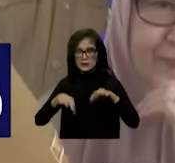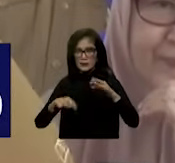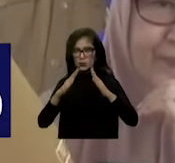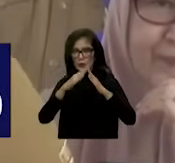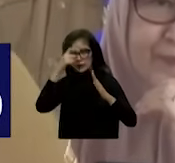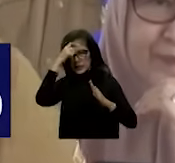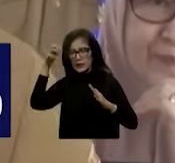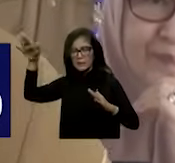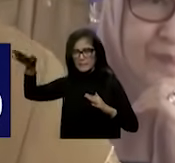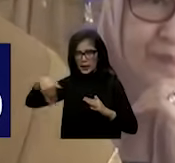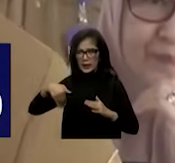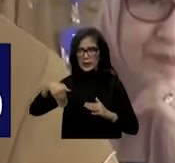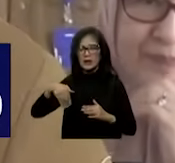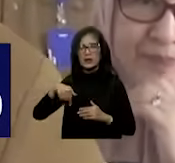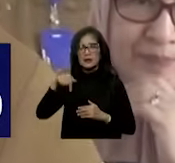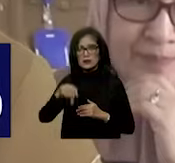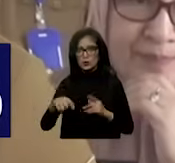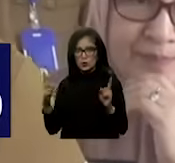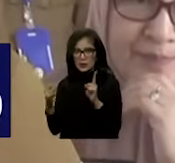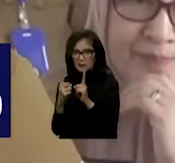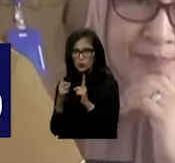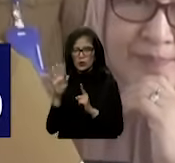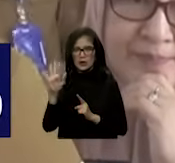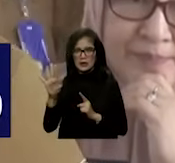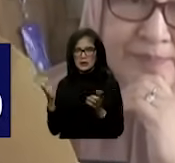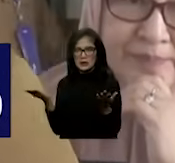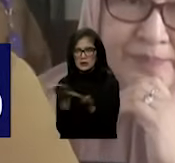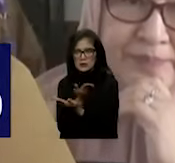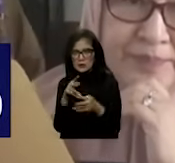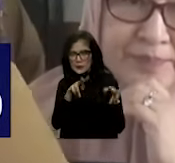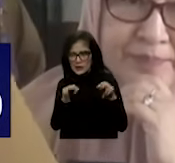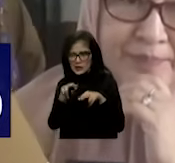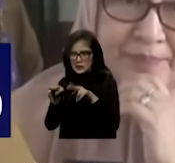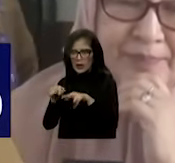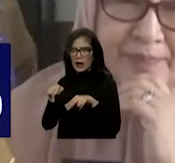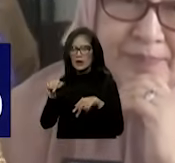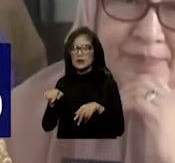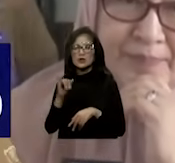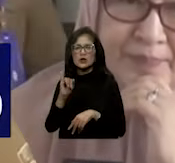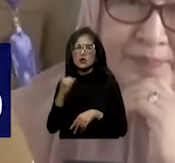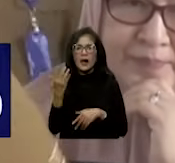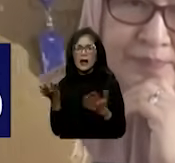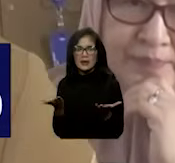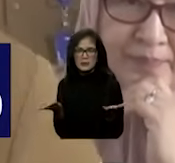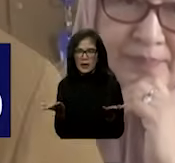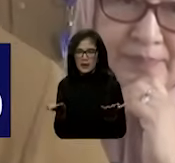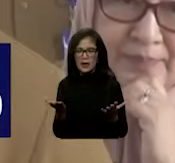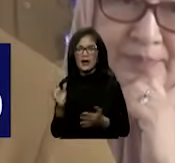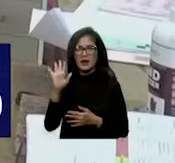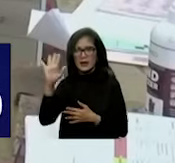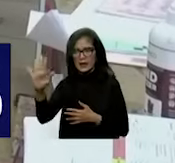dilakukan pemeriksaan inspektorat. Di mana yang terjadi miss dan yang membuat miss itu pasti diberikan